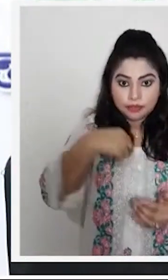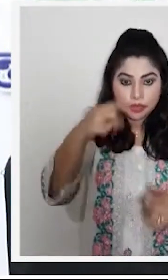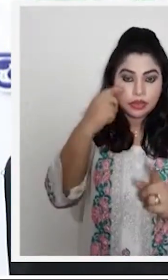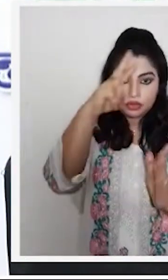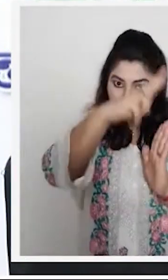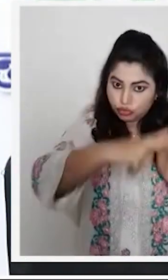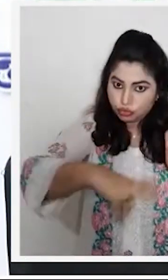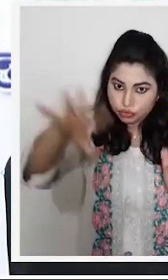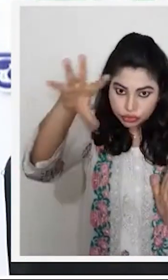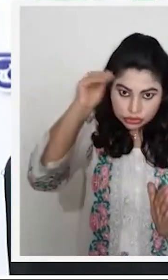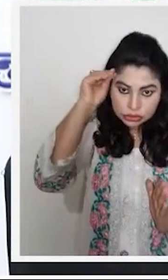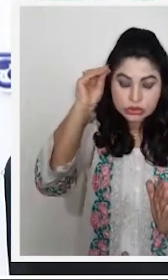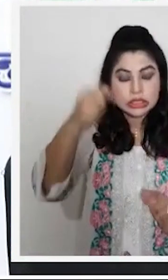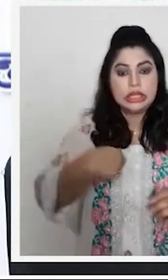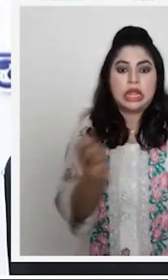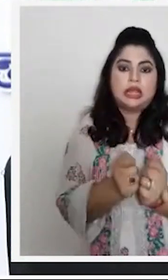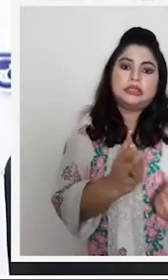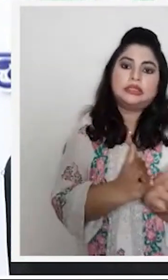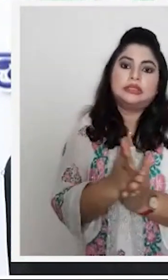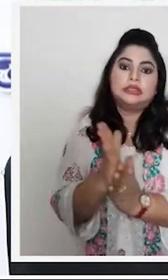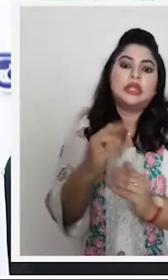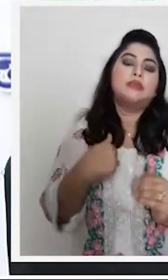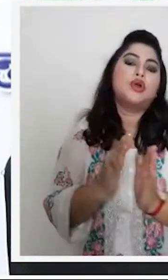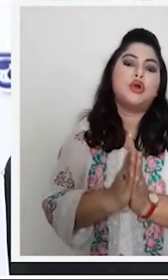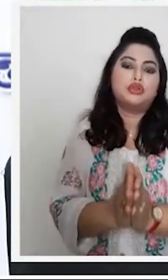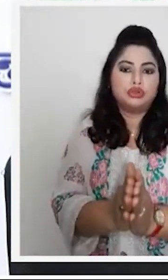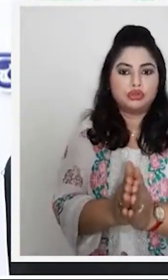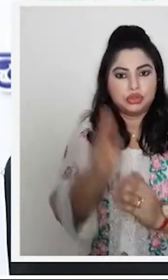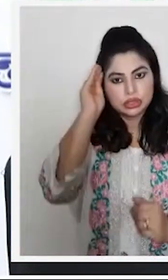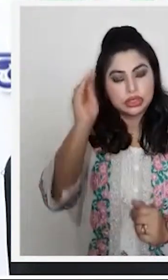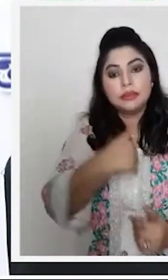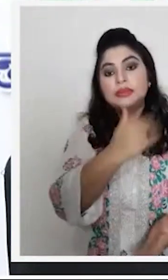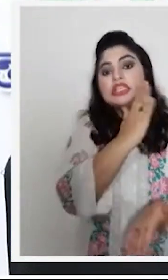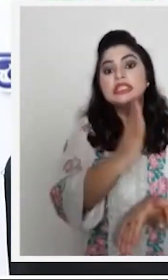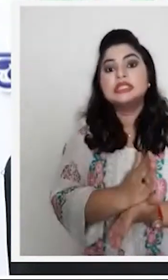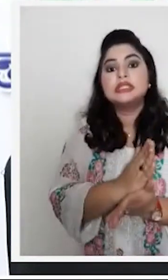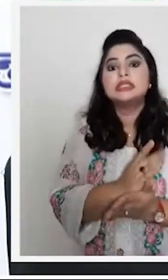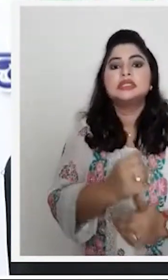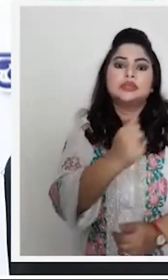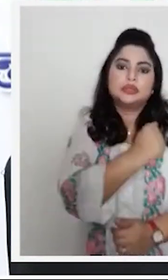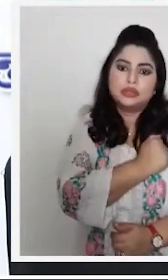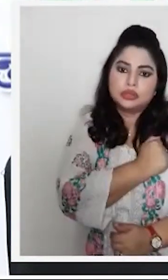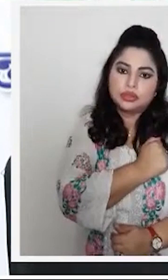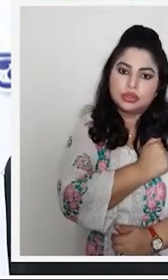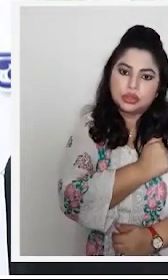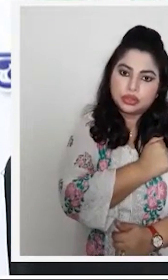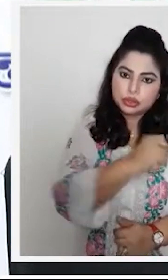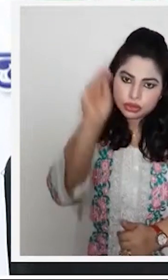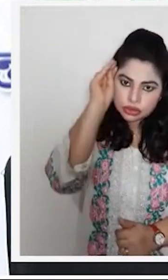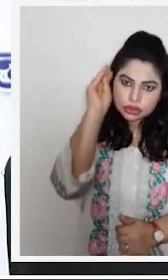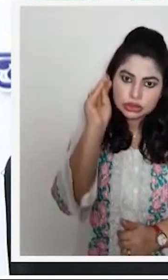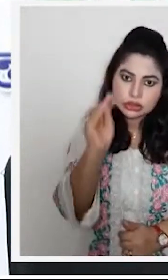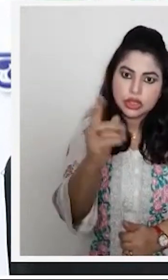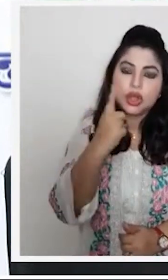থাকেন, তারা আমাদের দেওয়া স্বাস্থ্য অধিদপ্তরের দেওয়া স্বাস্থ্যবিধিগুলো যেন মেনে চলেন, সেই বিষয়ে পুনর্বার তাদের দৃষ্টি আকর্ষণ করি এবং তাদেরকে আহ্বান